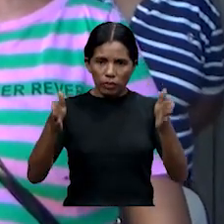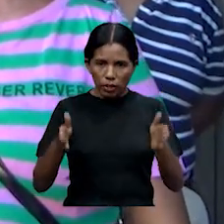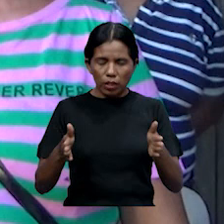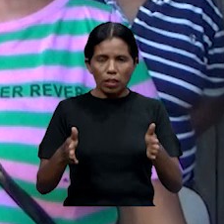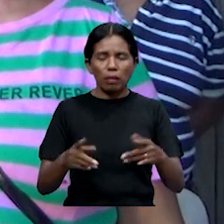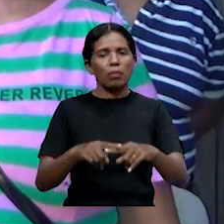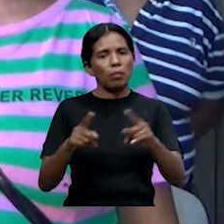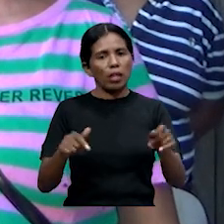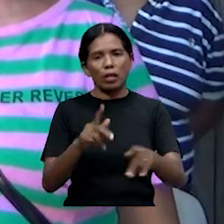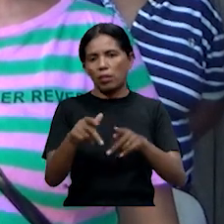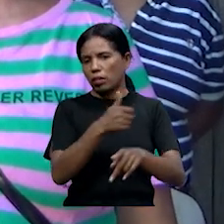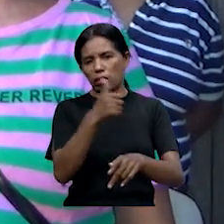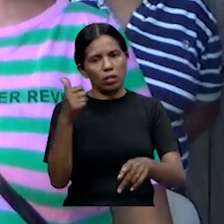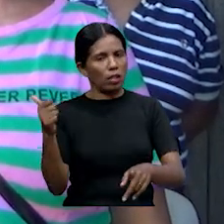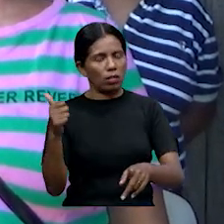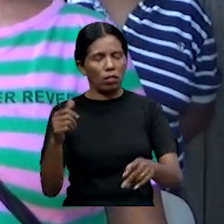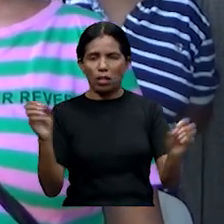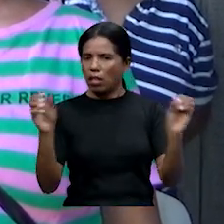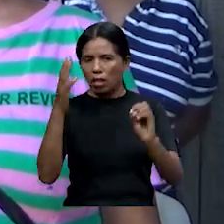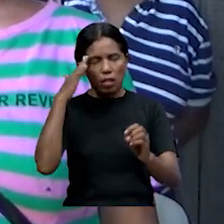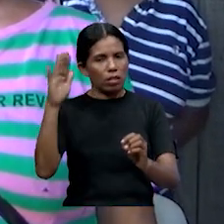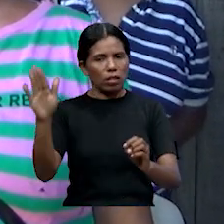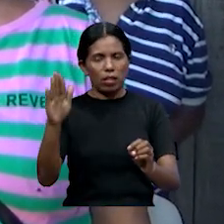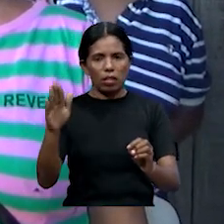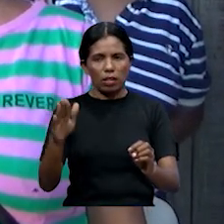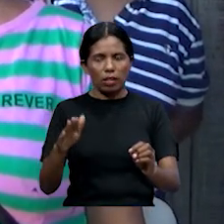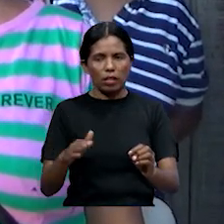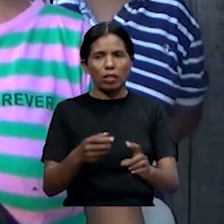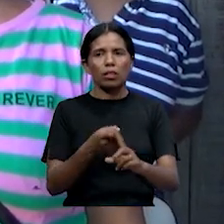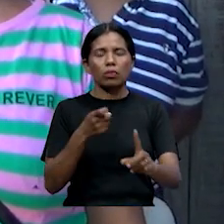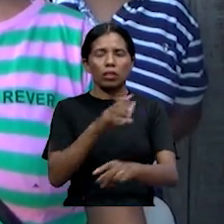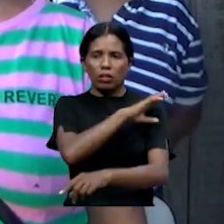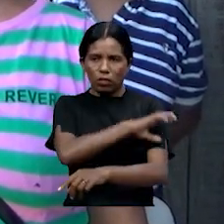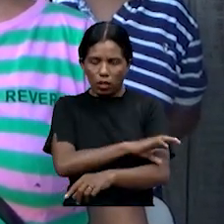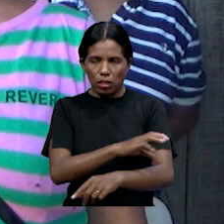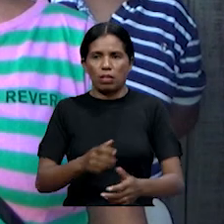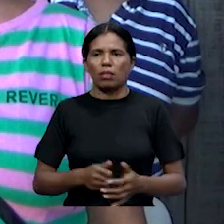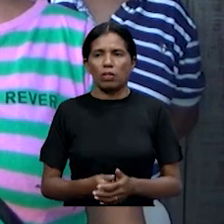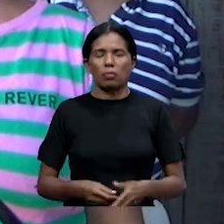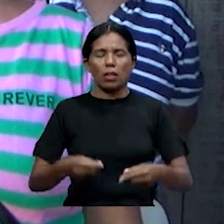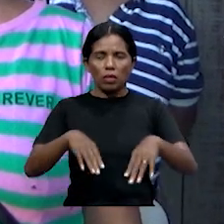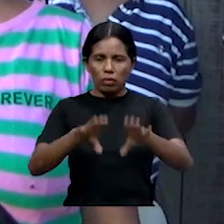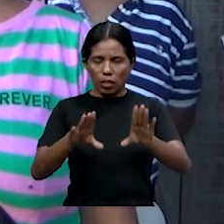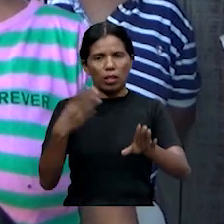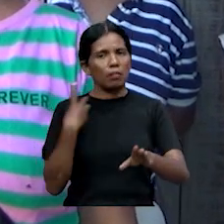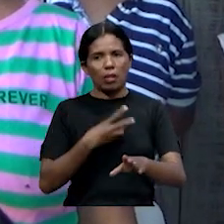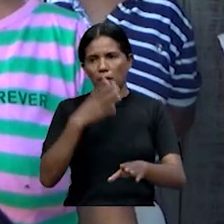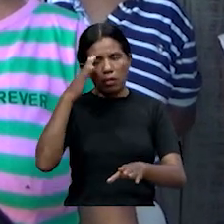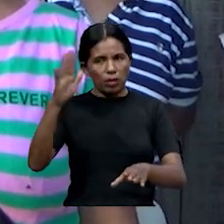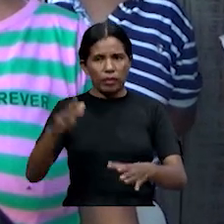be sirseluk ni be mak Lahten espasu fisi siguran siramak siru di bafan lahten ne